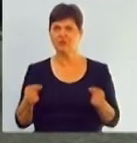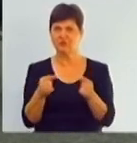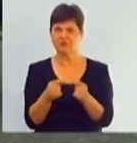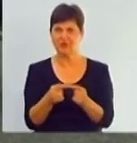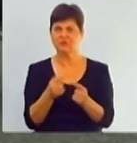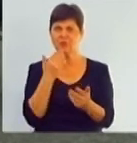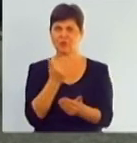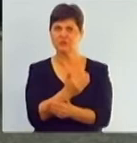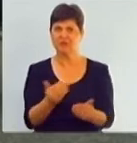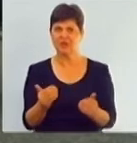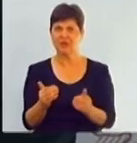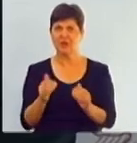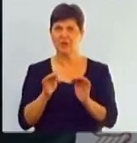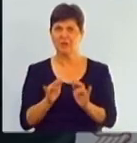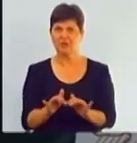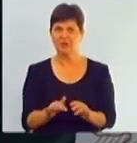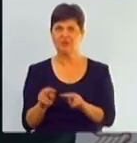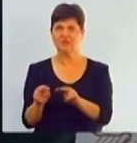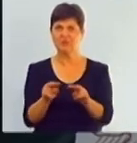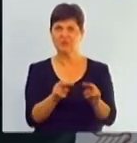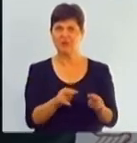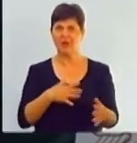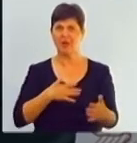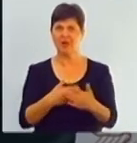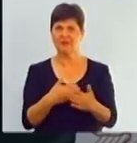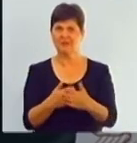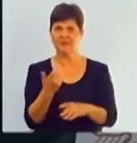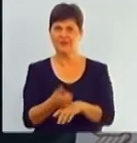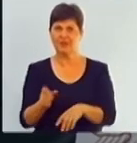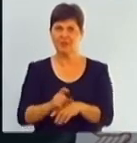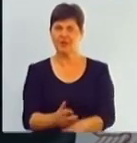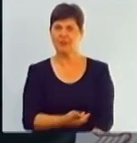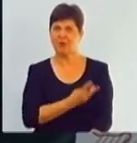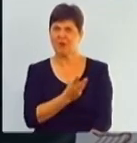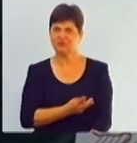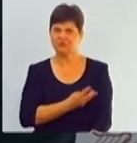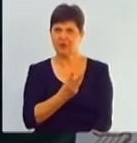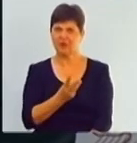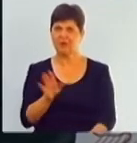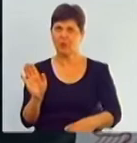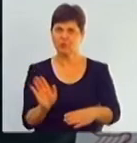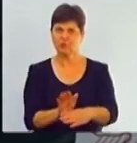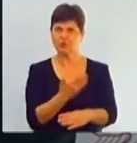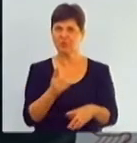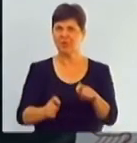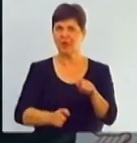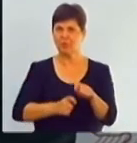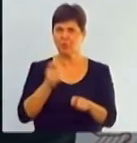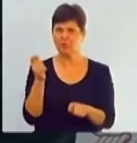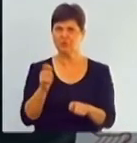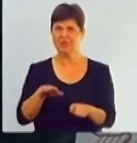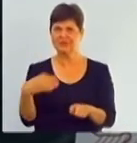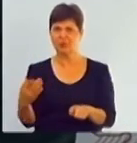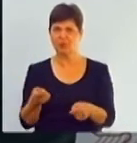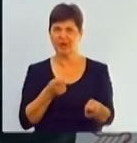подій спостерігається більш активне і бажання, і активне усунення порушень навіть з боку керівників